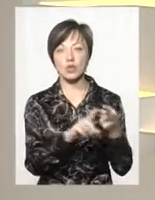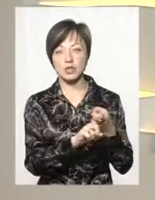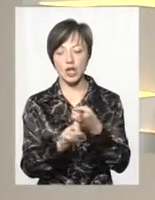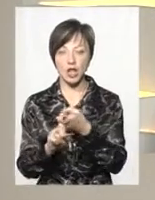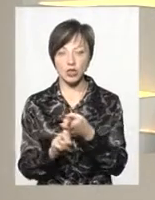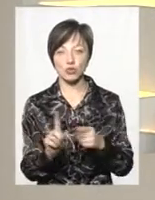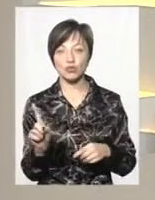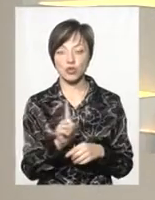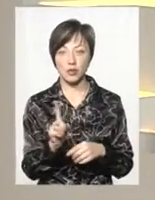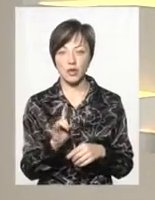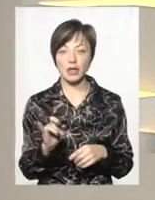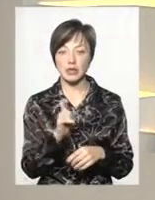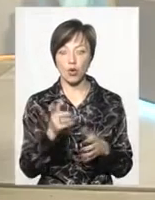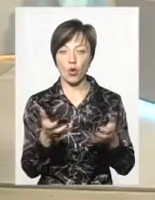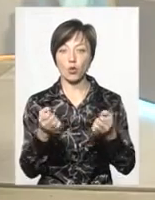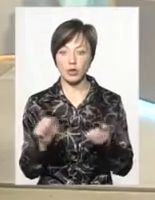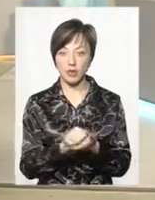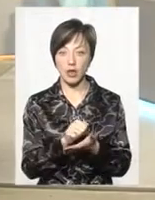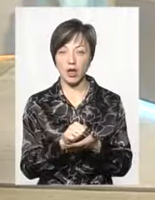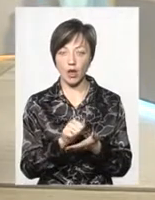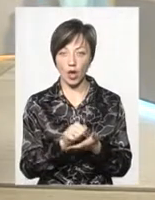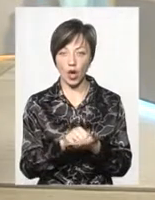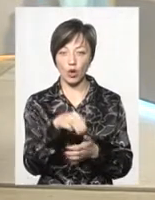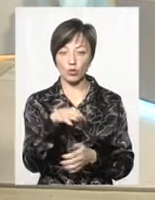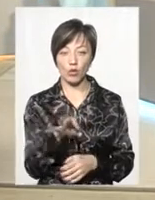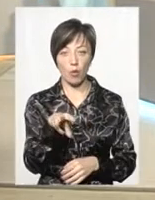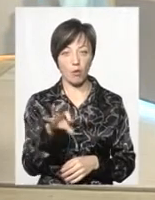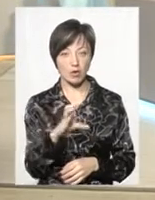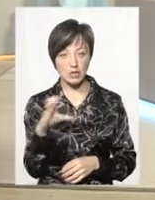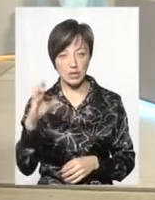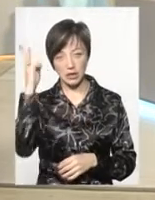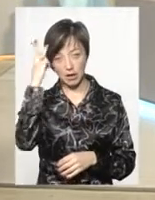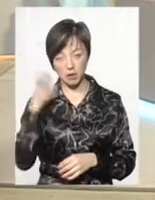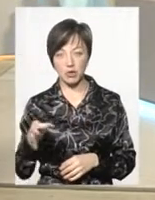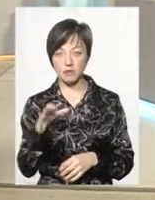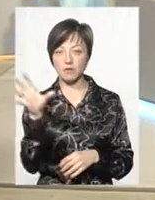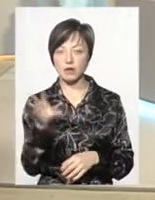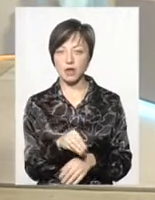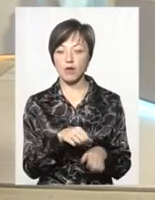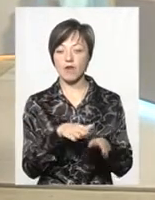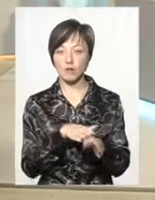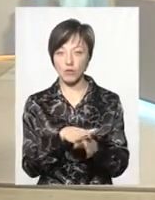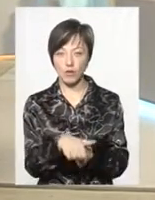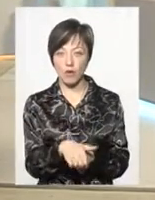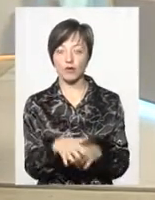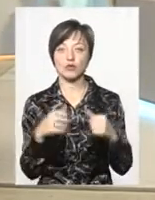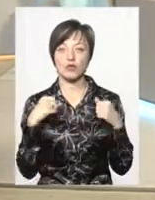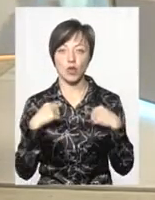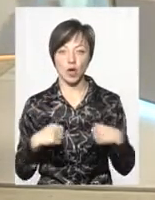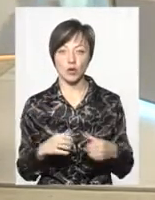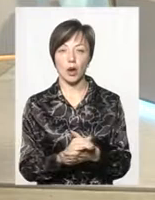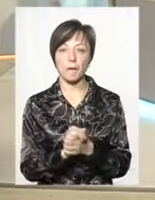те, щоб із отриманням Томоса, от на Хмельниччині, зокрема, все проходило і відбувалося спокійно і